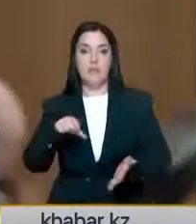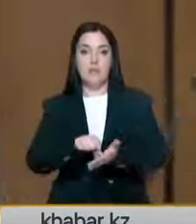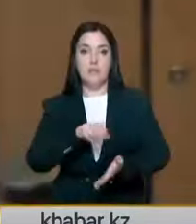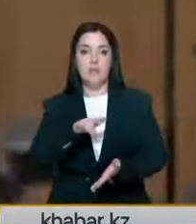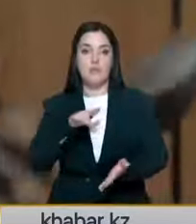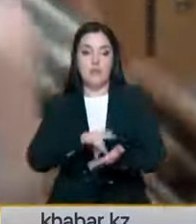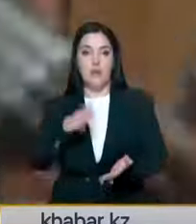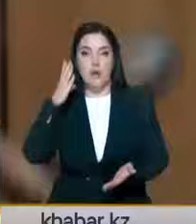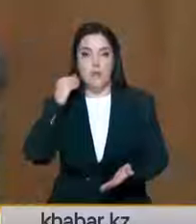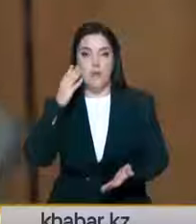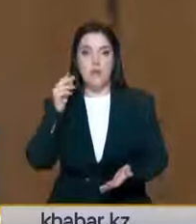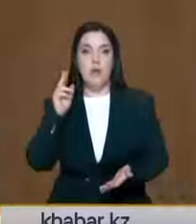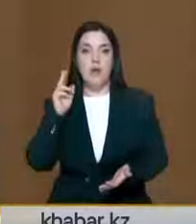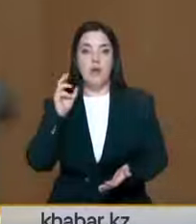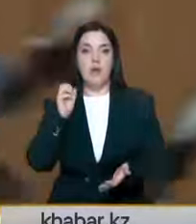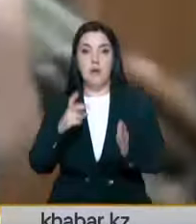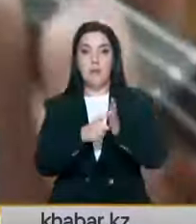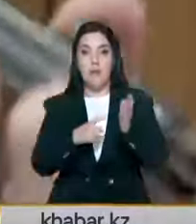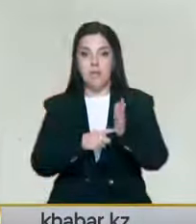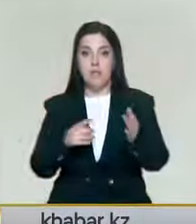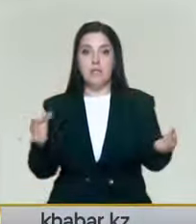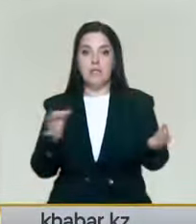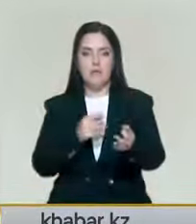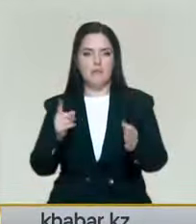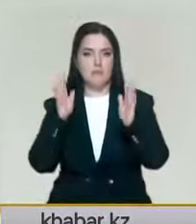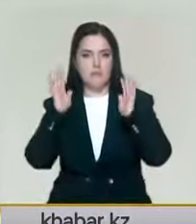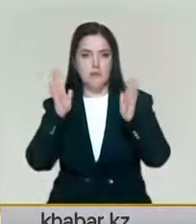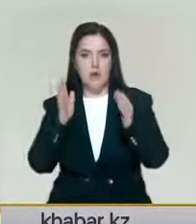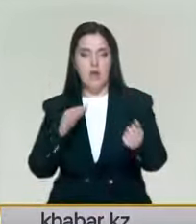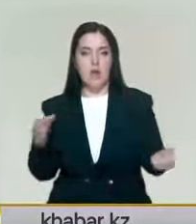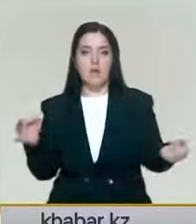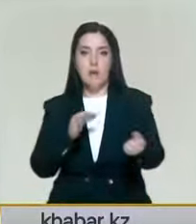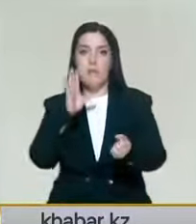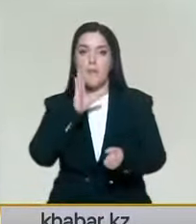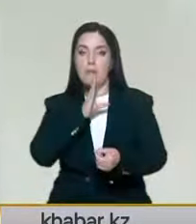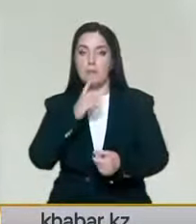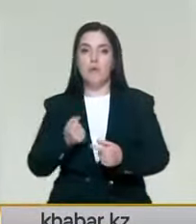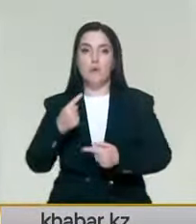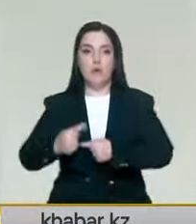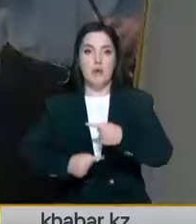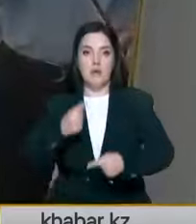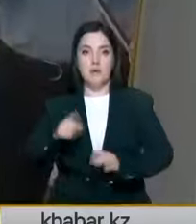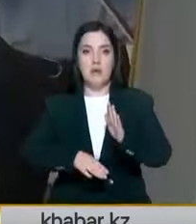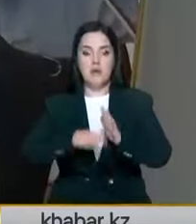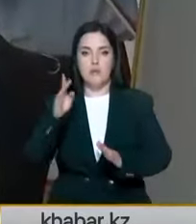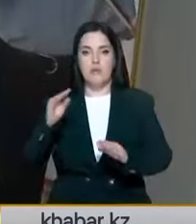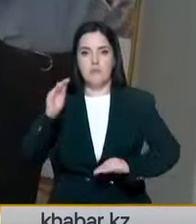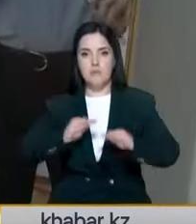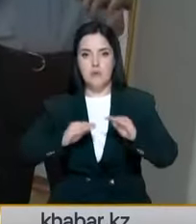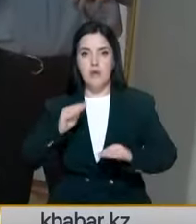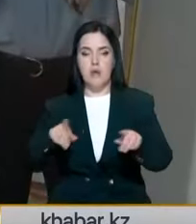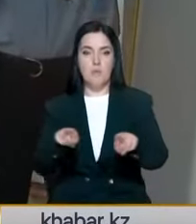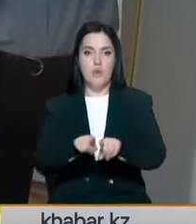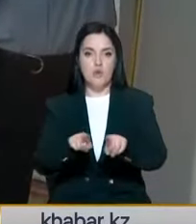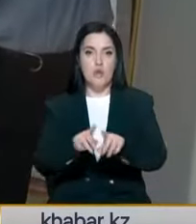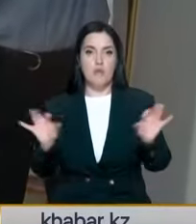и представит город Алматы. Как поделился юный скрипач, любовь к скрипке ему привила мама. В раннем детстве он любил собирать